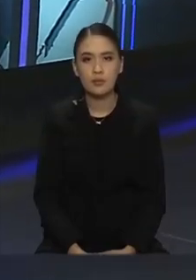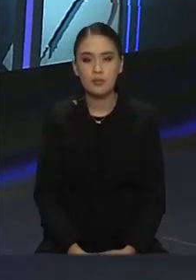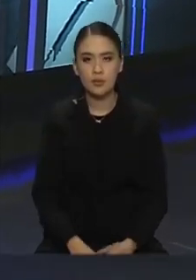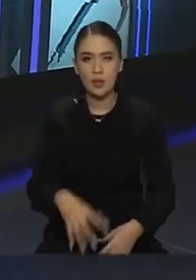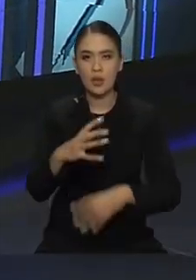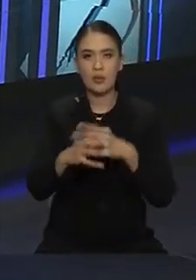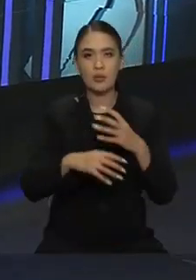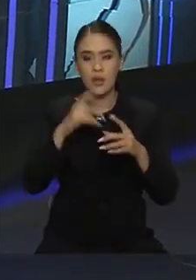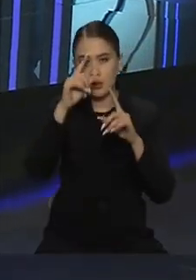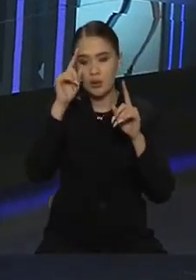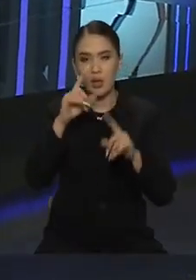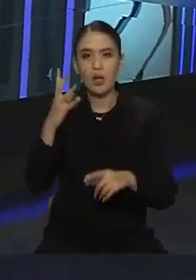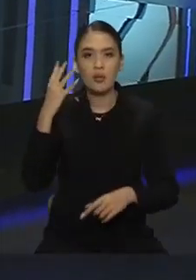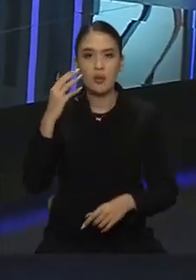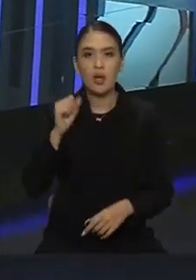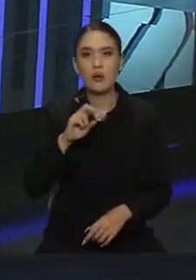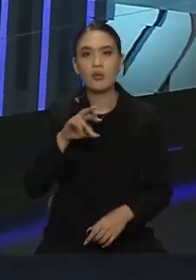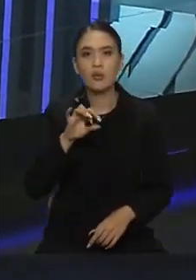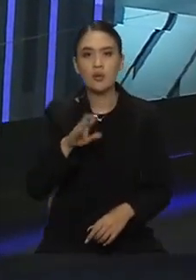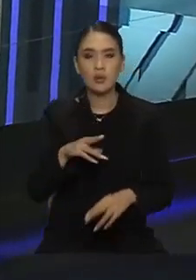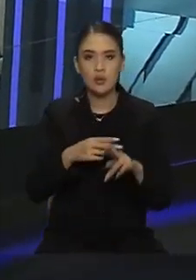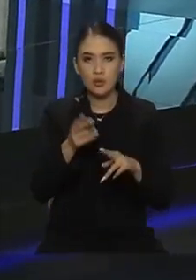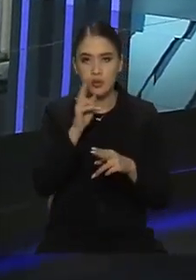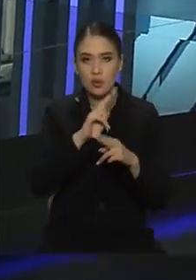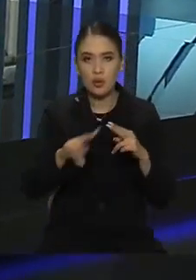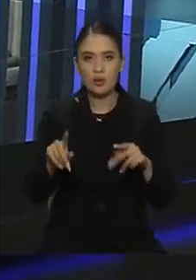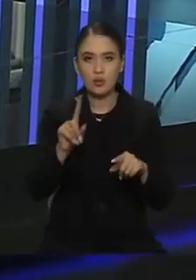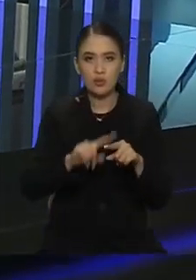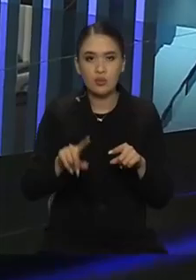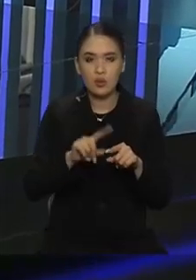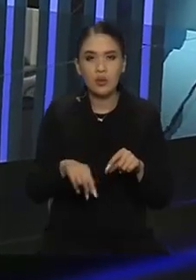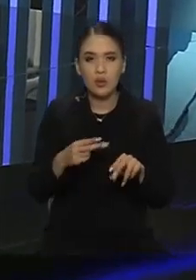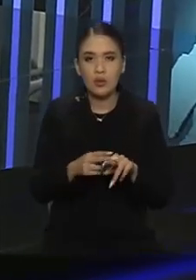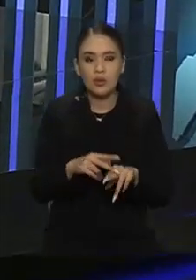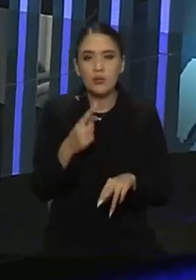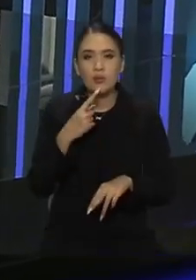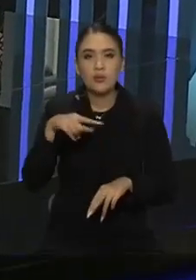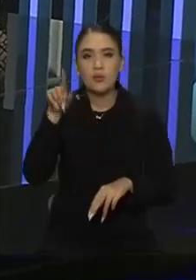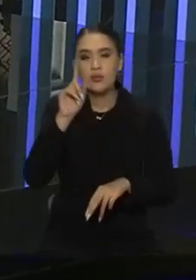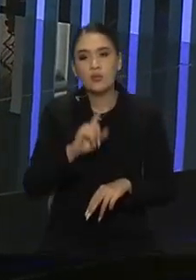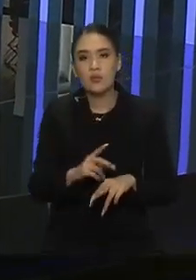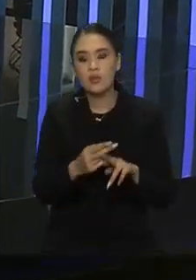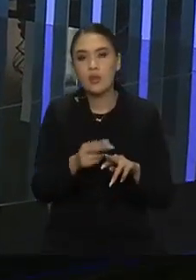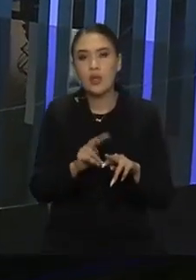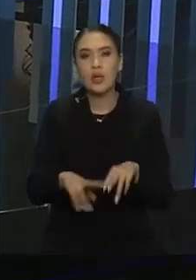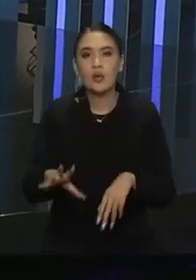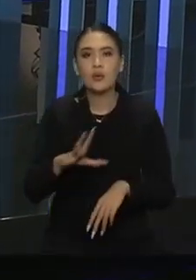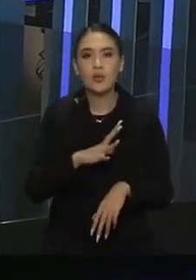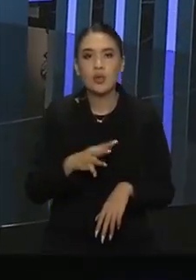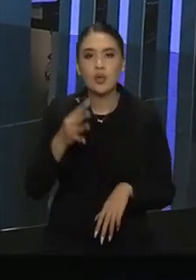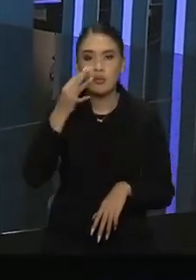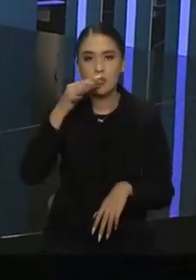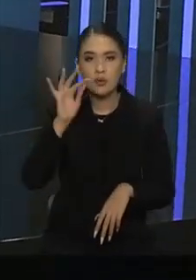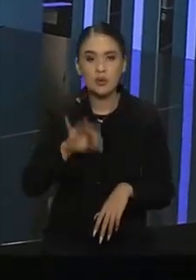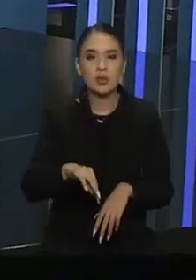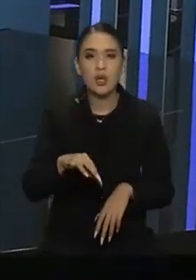Әлемге әйгілі Алматының апорты жоғалудың азақ алдында тұр. Тілі үйрер дәмі мен өзгеге ұқсамайтын хош иісті алманы қазір